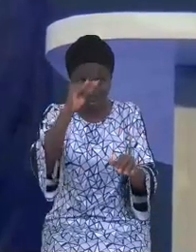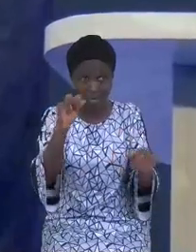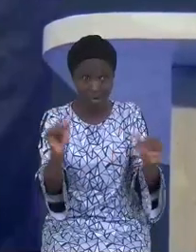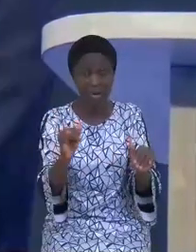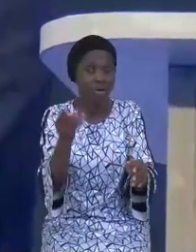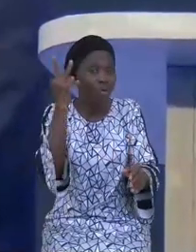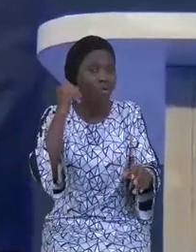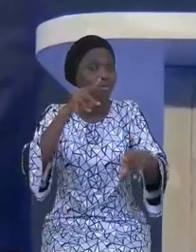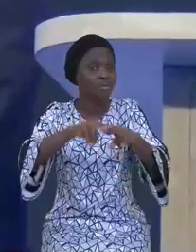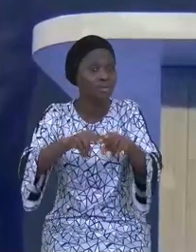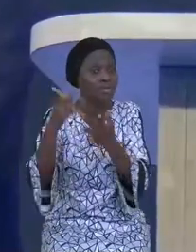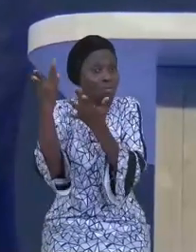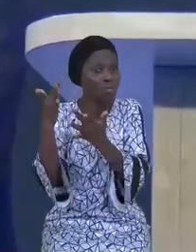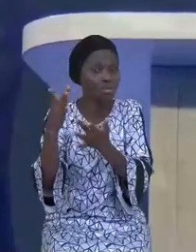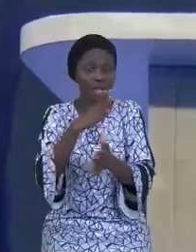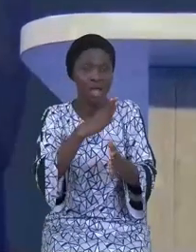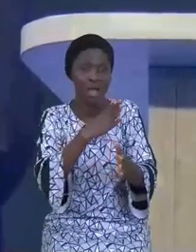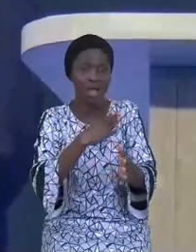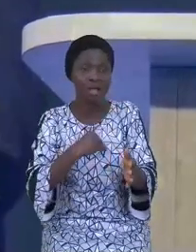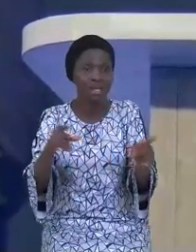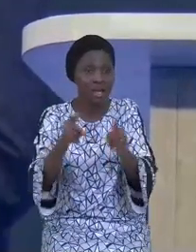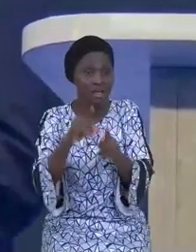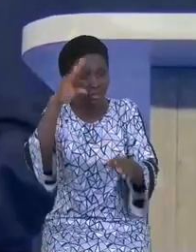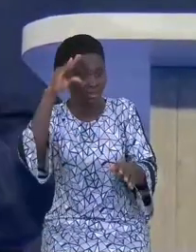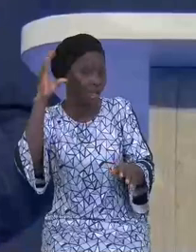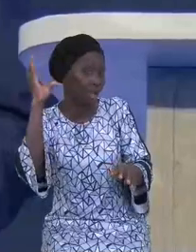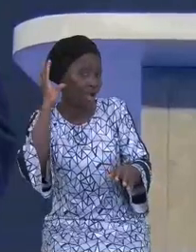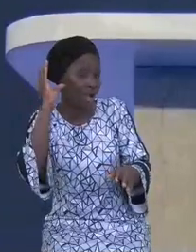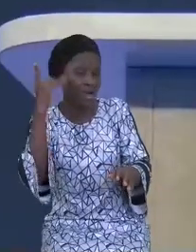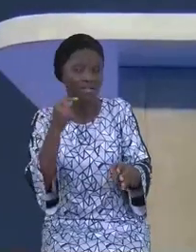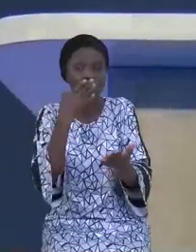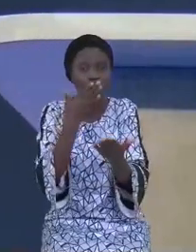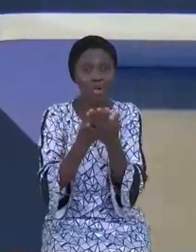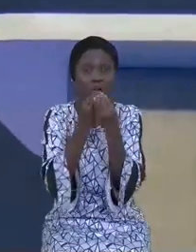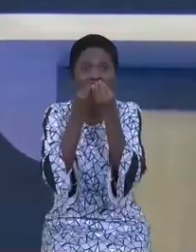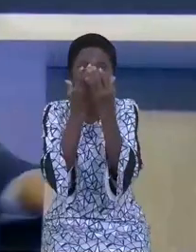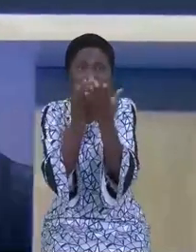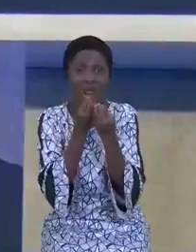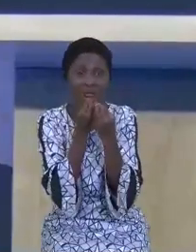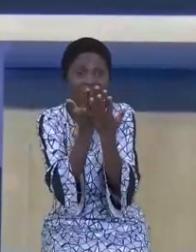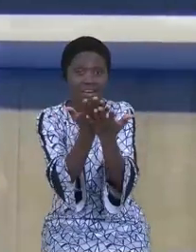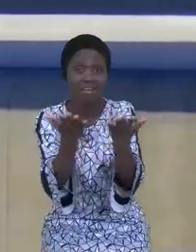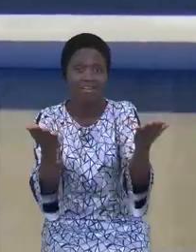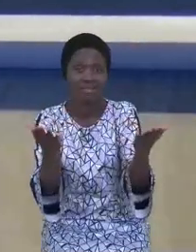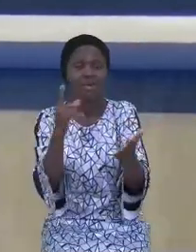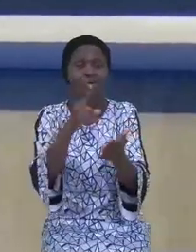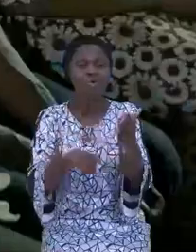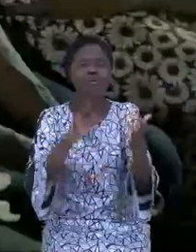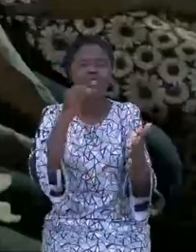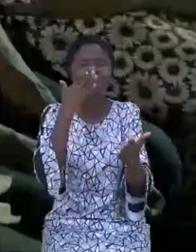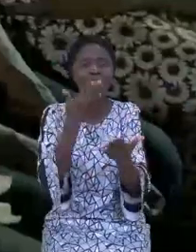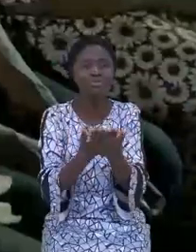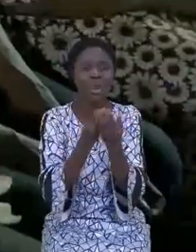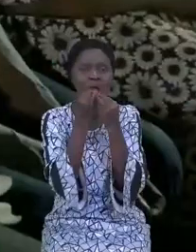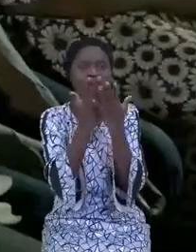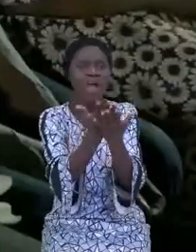et il a entendu la bonne nouvelle. Quelle est la bonne nouvelle? Que Dieu t'aime. Quelle est la bonne nouvelle? C'est que Dieu